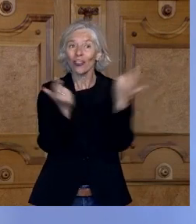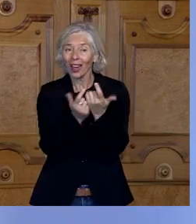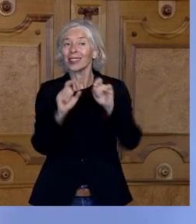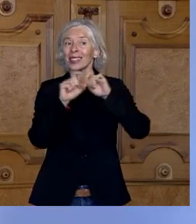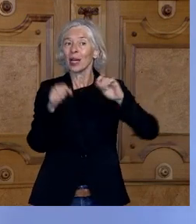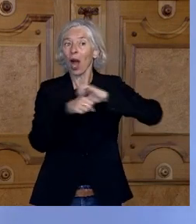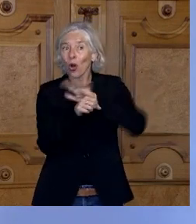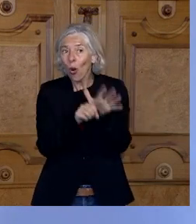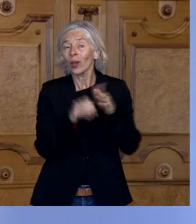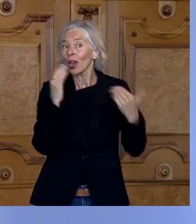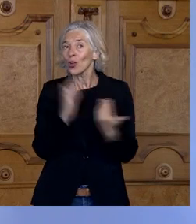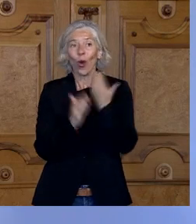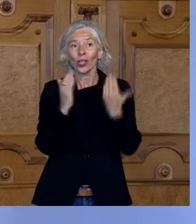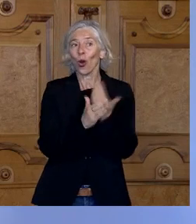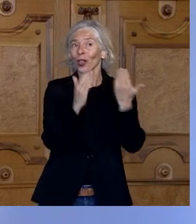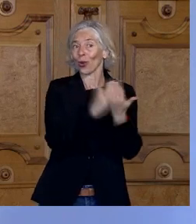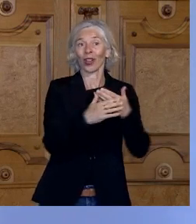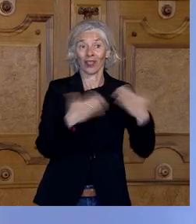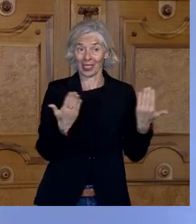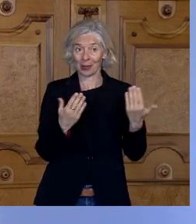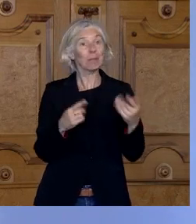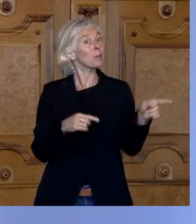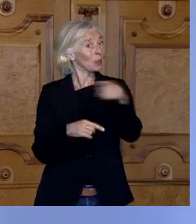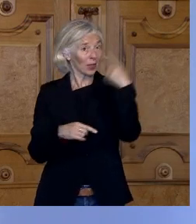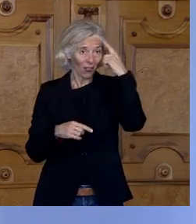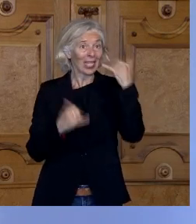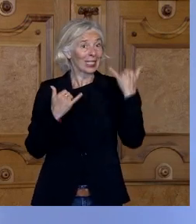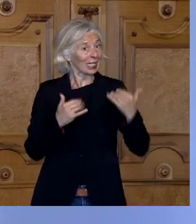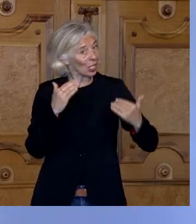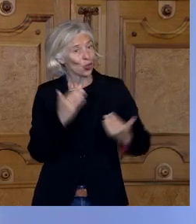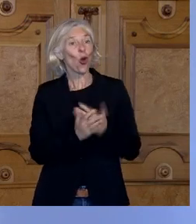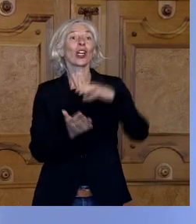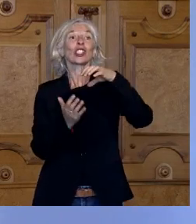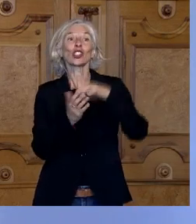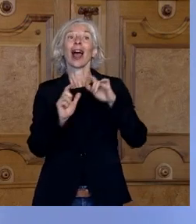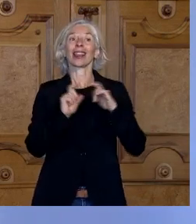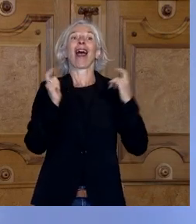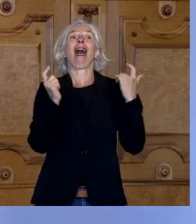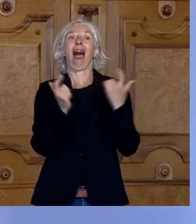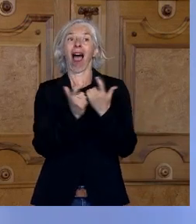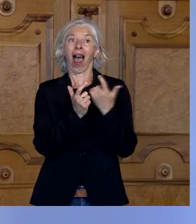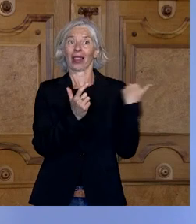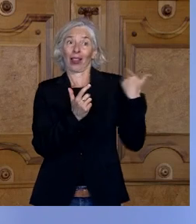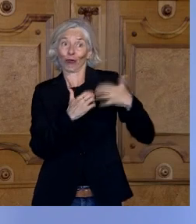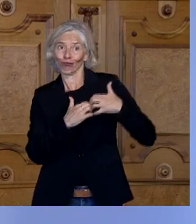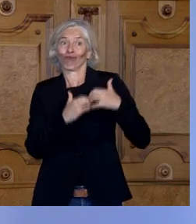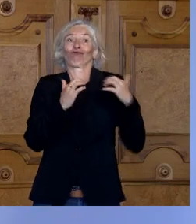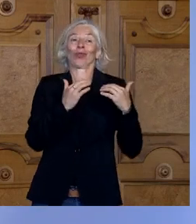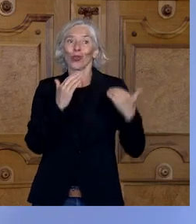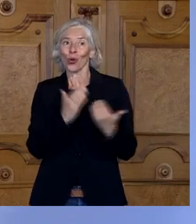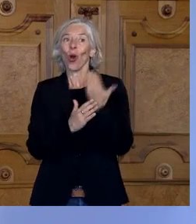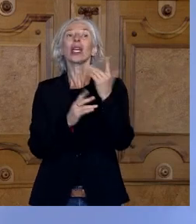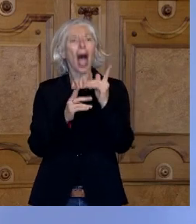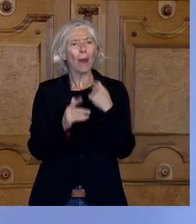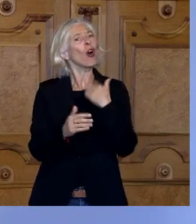begrüßen. Die neue Stadtratsperiode hat angefangen, aber wir wollen natürlich an dem bewährten Format festhalten, dass wir Sie,